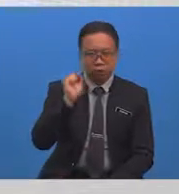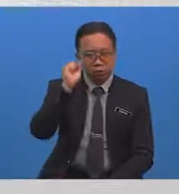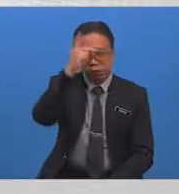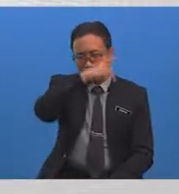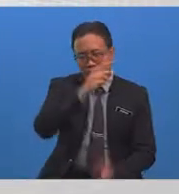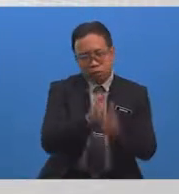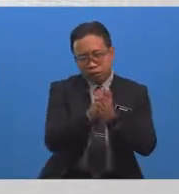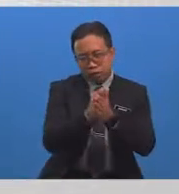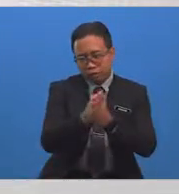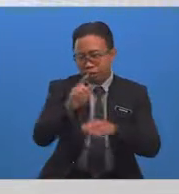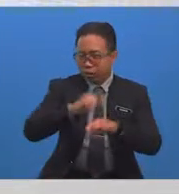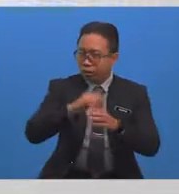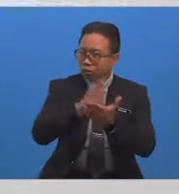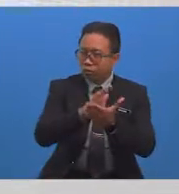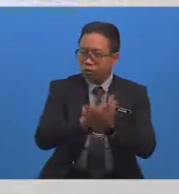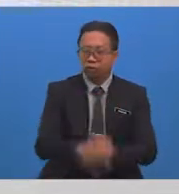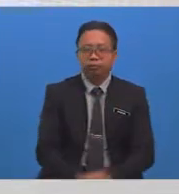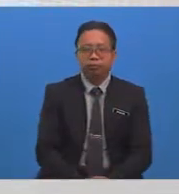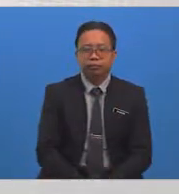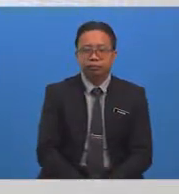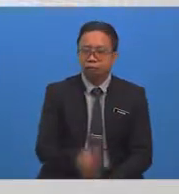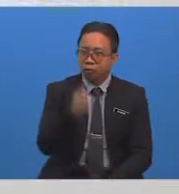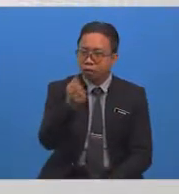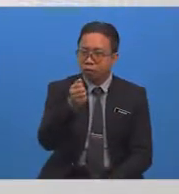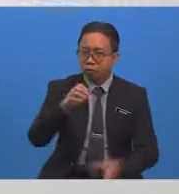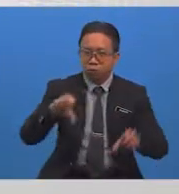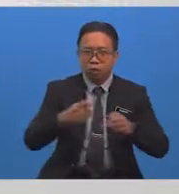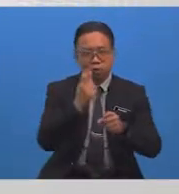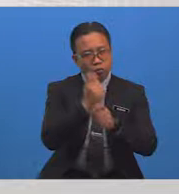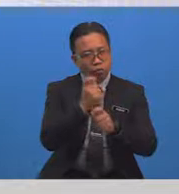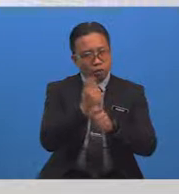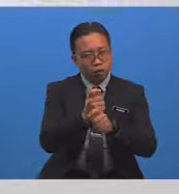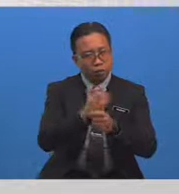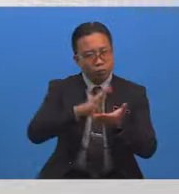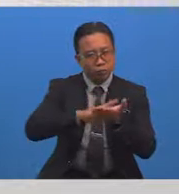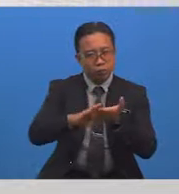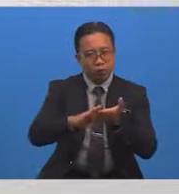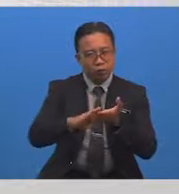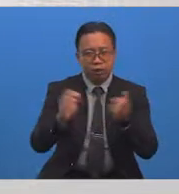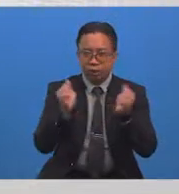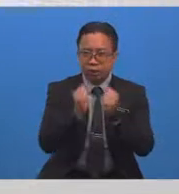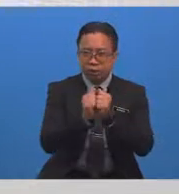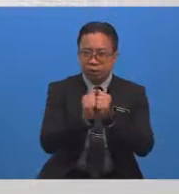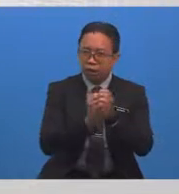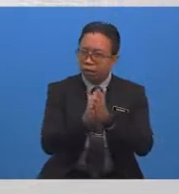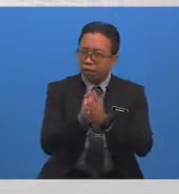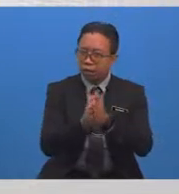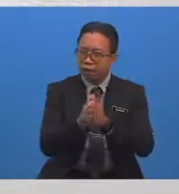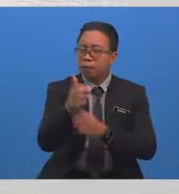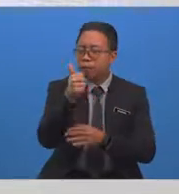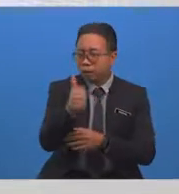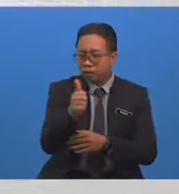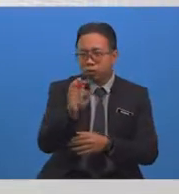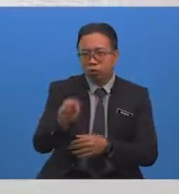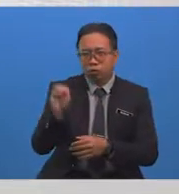sekolah2 Adakah kamu membuat tugas kebersihan kelas dengan rajin bagus